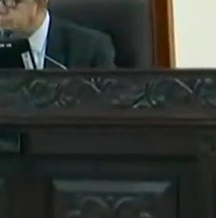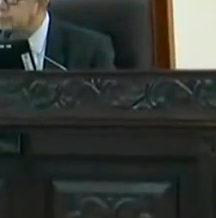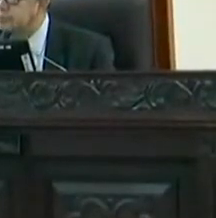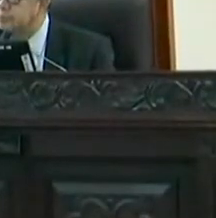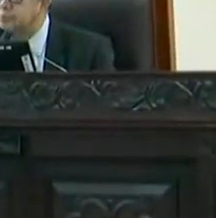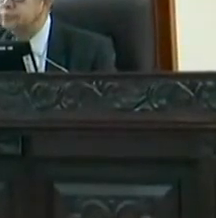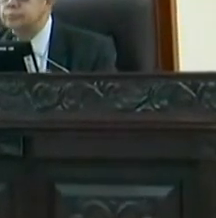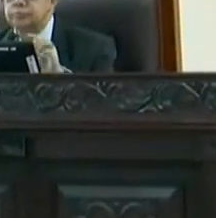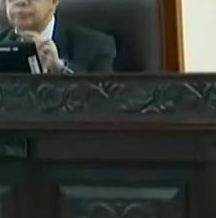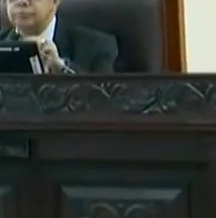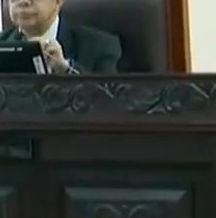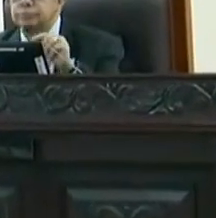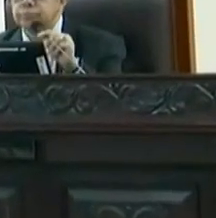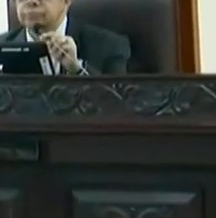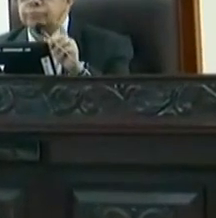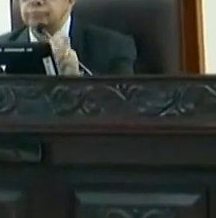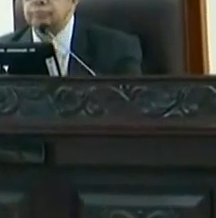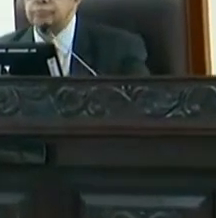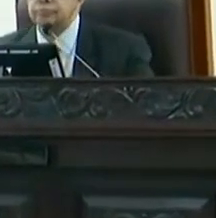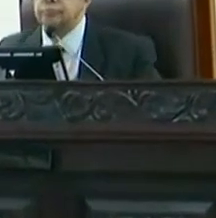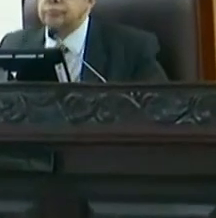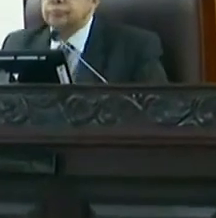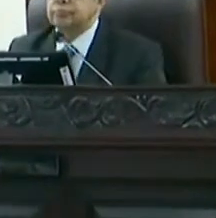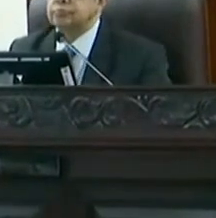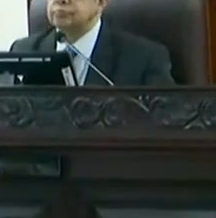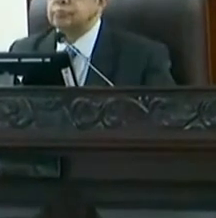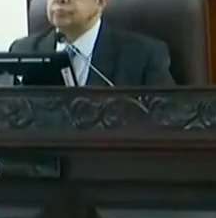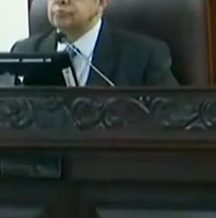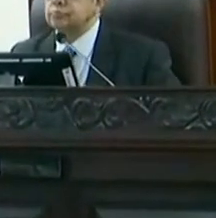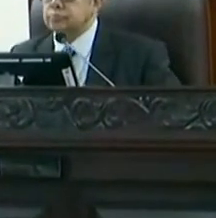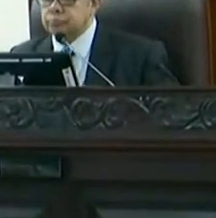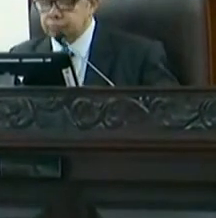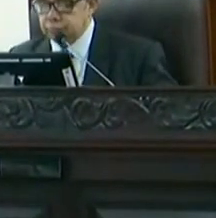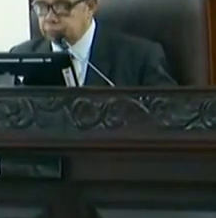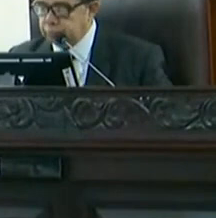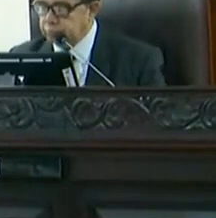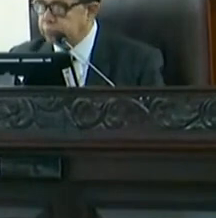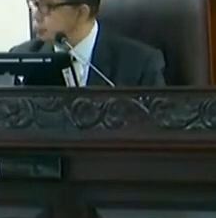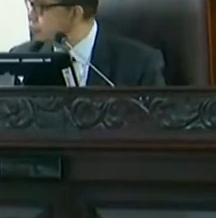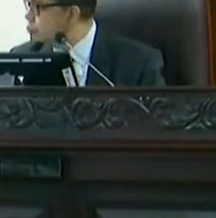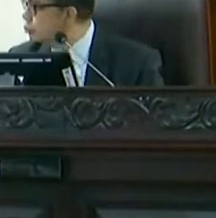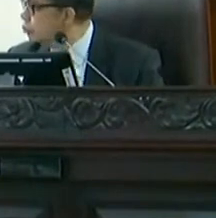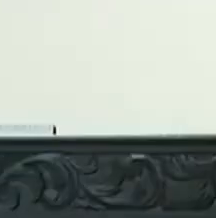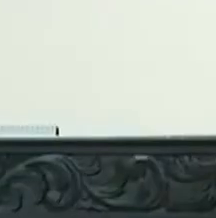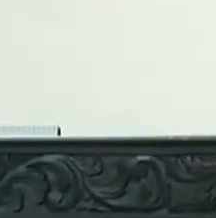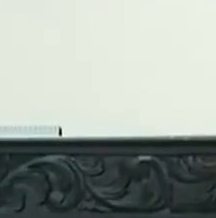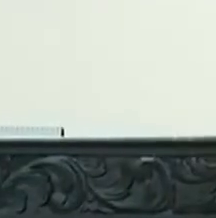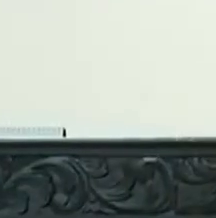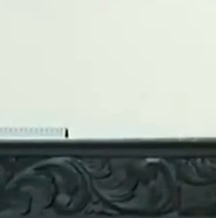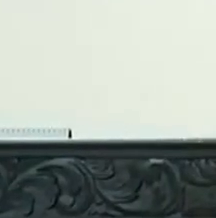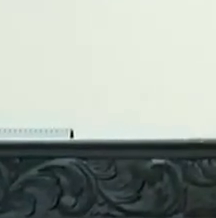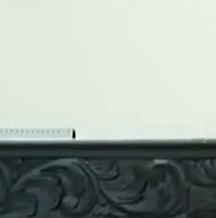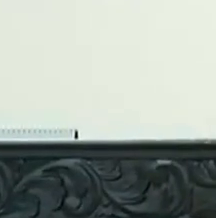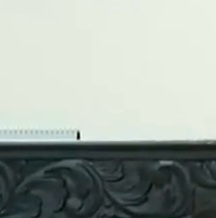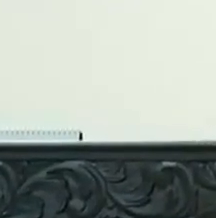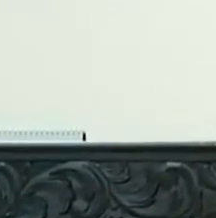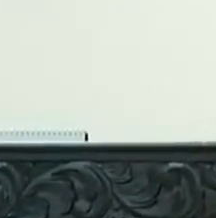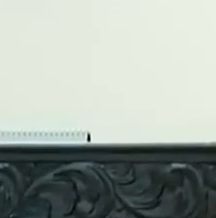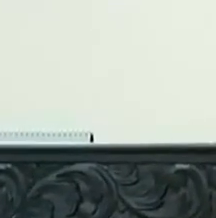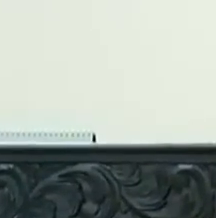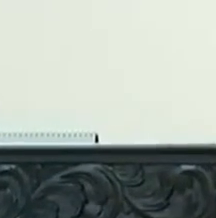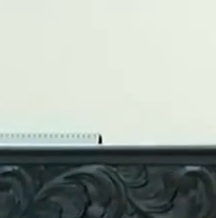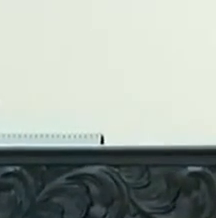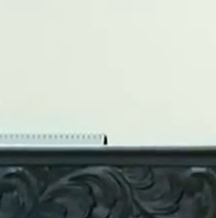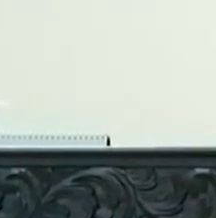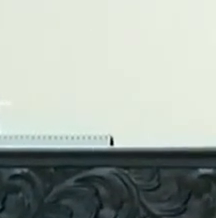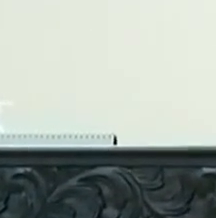kehormatan Mahkamah Konstitusi telah memutus dugaan terjadi dugaan pelanggaran kode etik terhadap